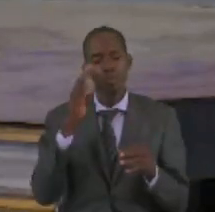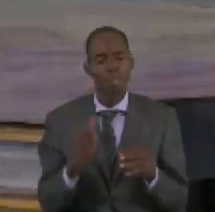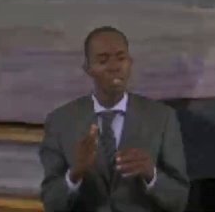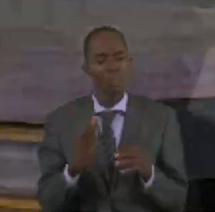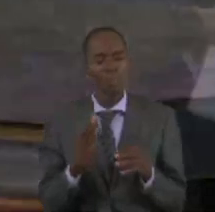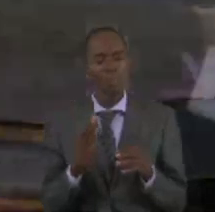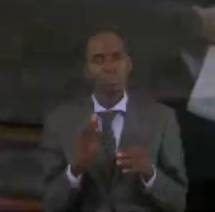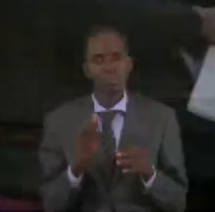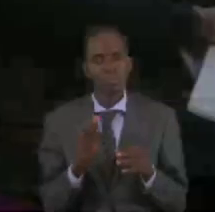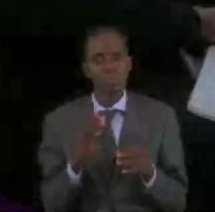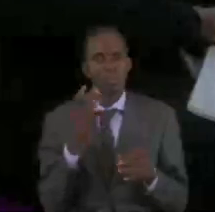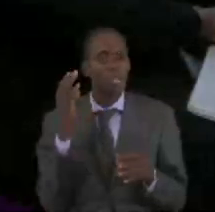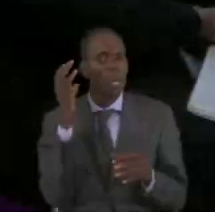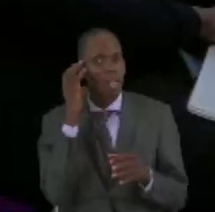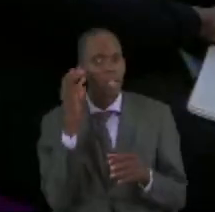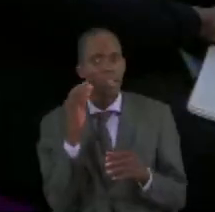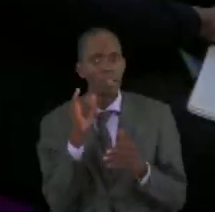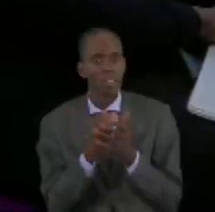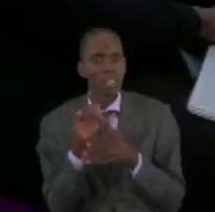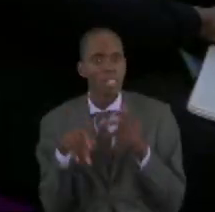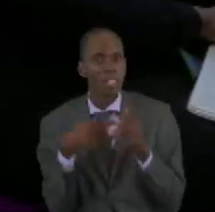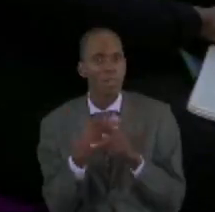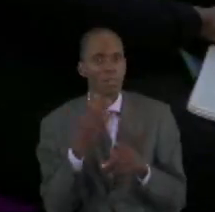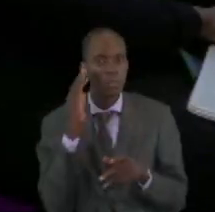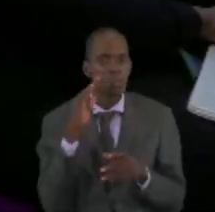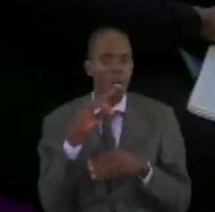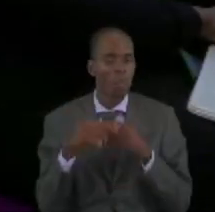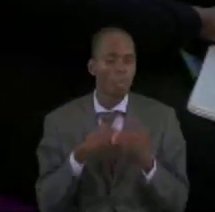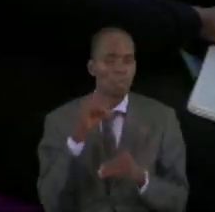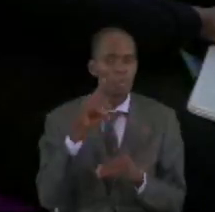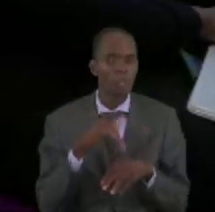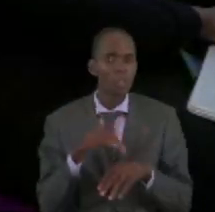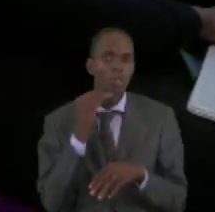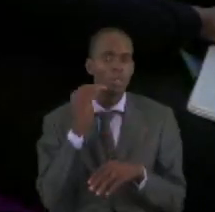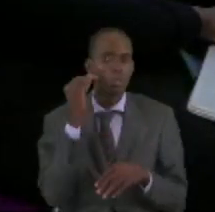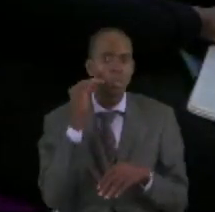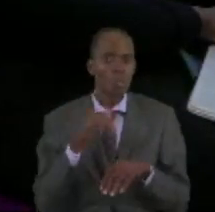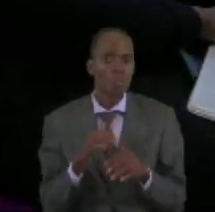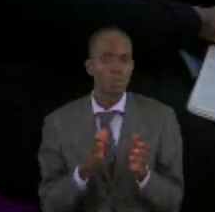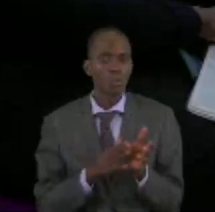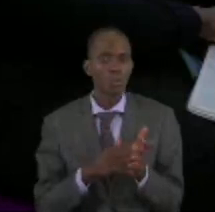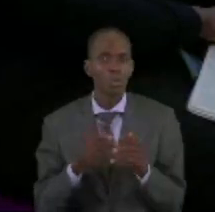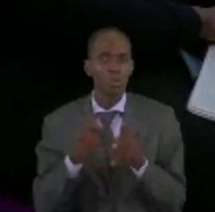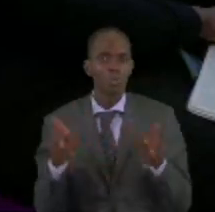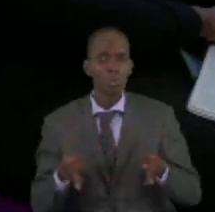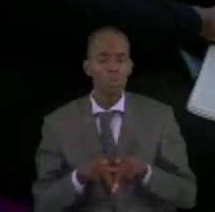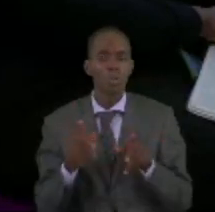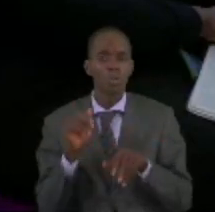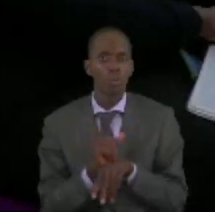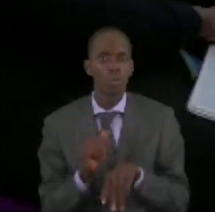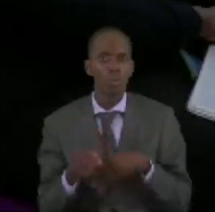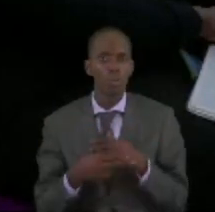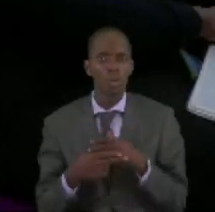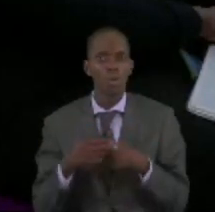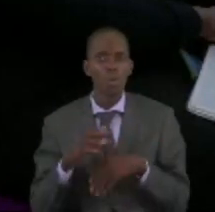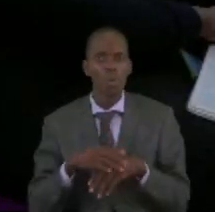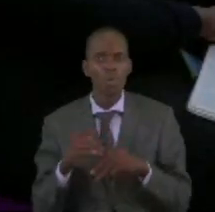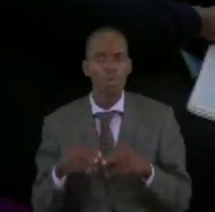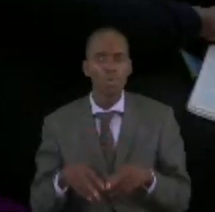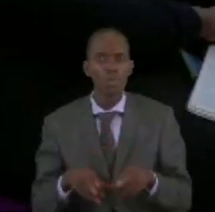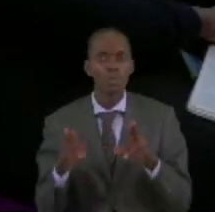Si Dieu peut donner un tel témoignage de vous, à la maison, à l'école, au boulot, à la